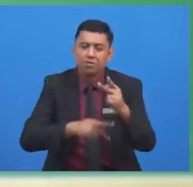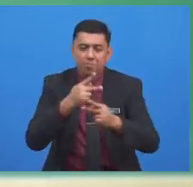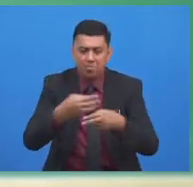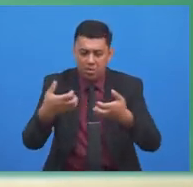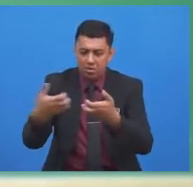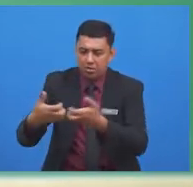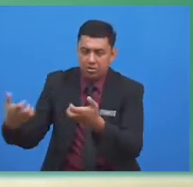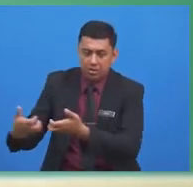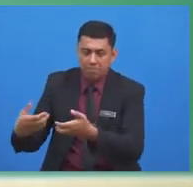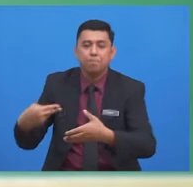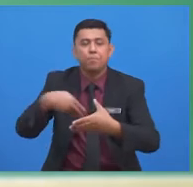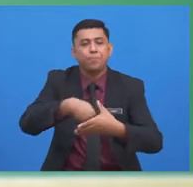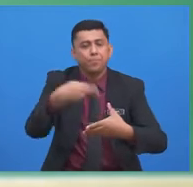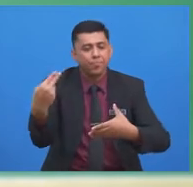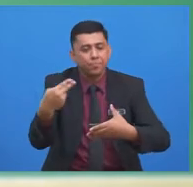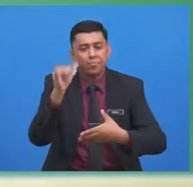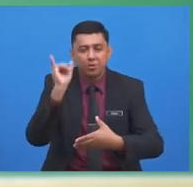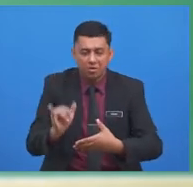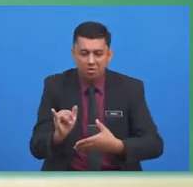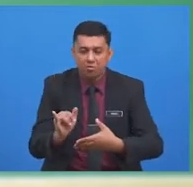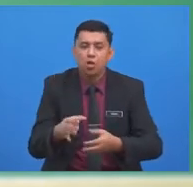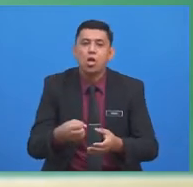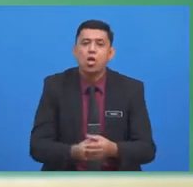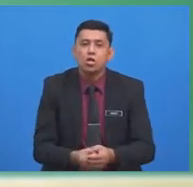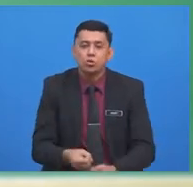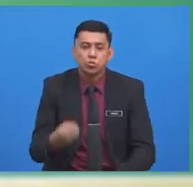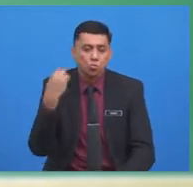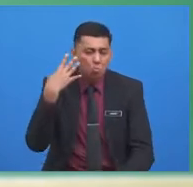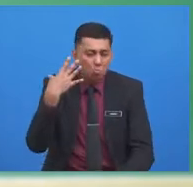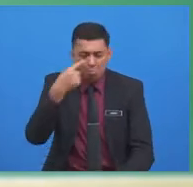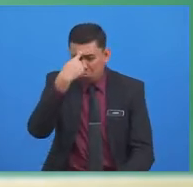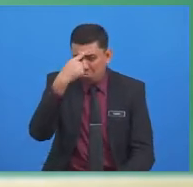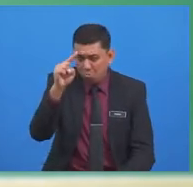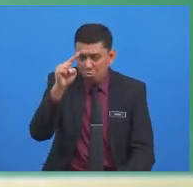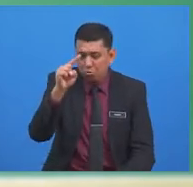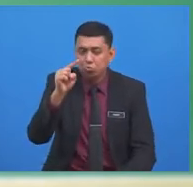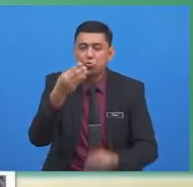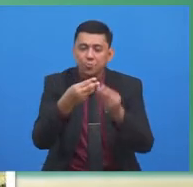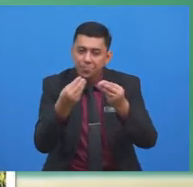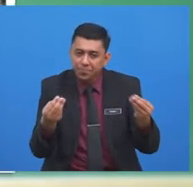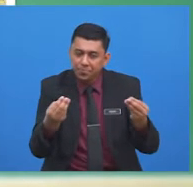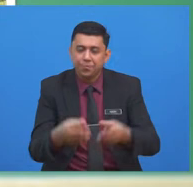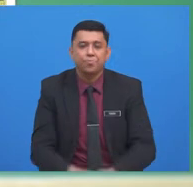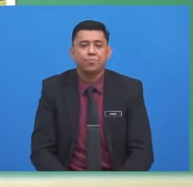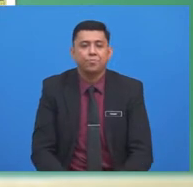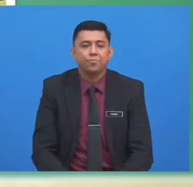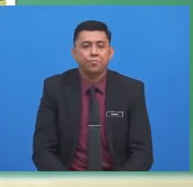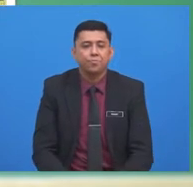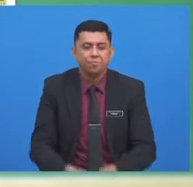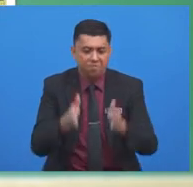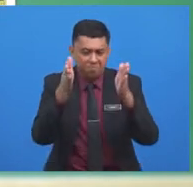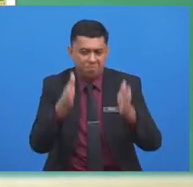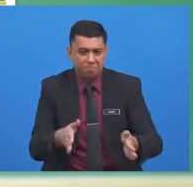penguraian dan menghasilkan humus yang subur untuk tanah. Kesannya, petani dapat menjalankan